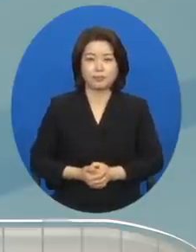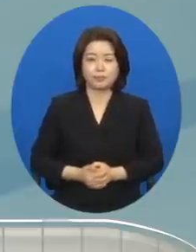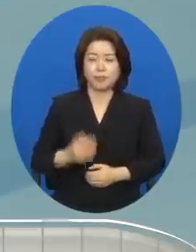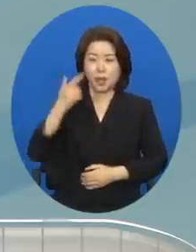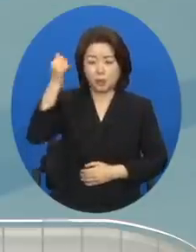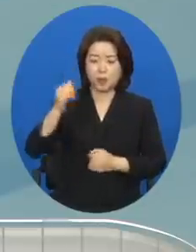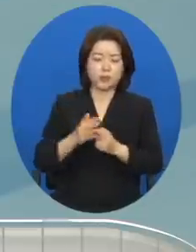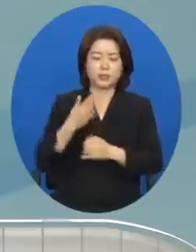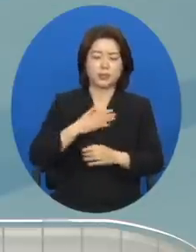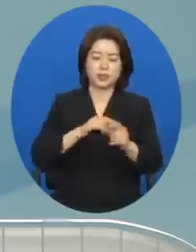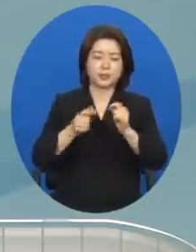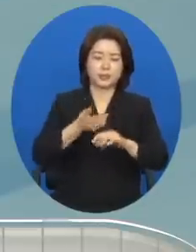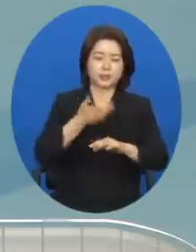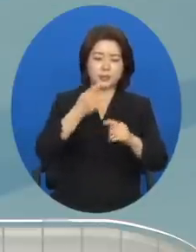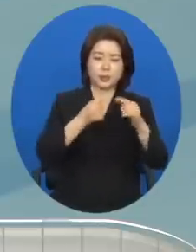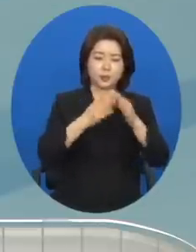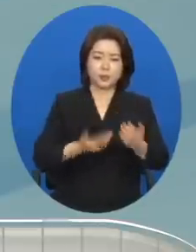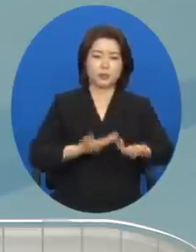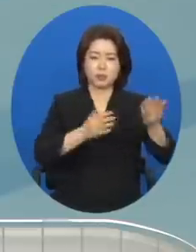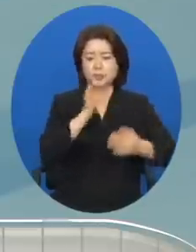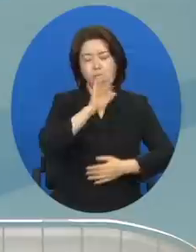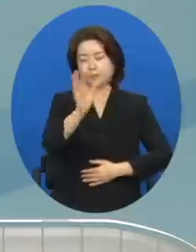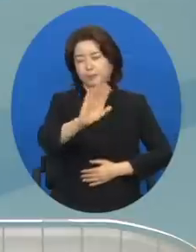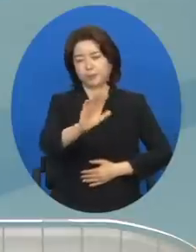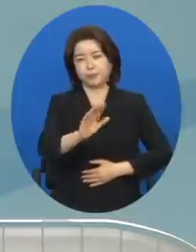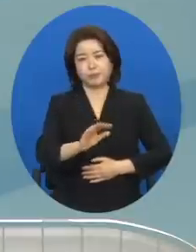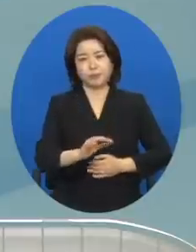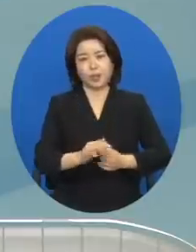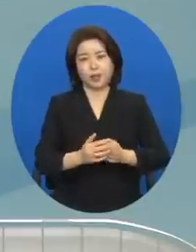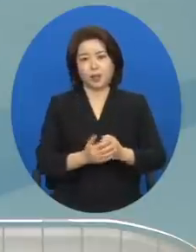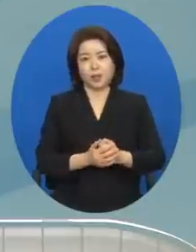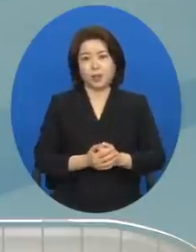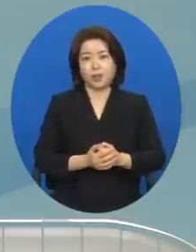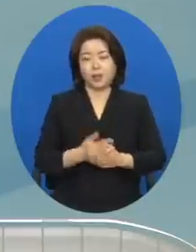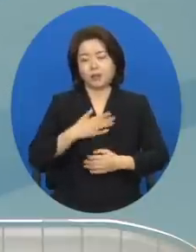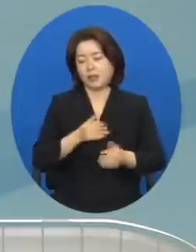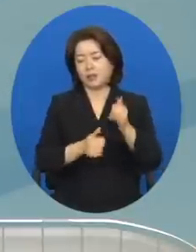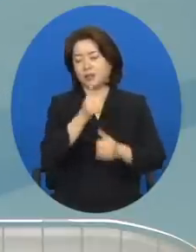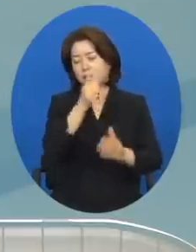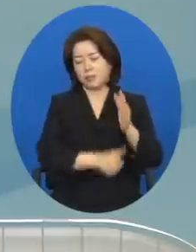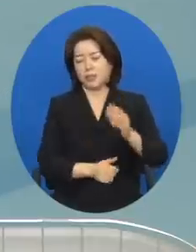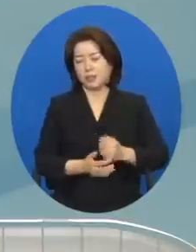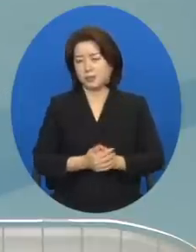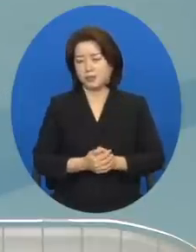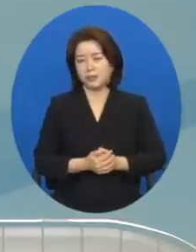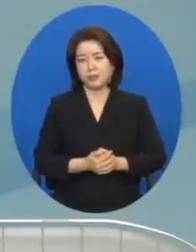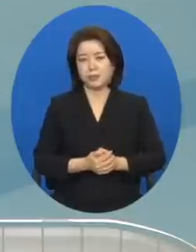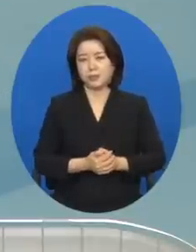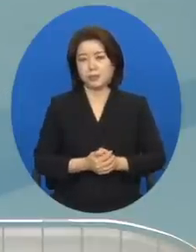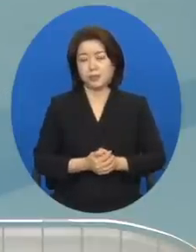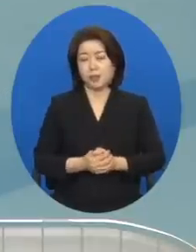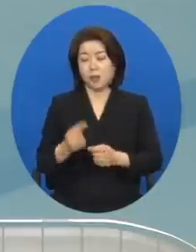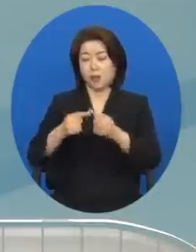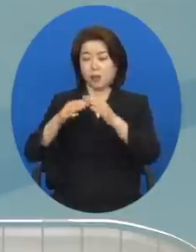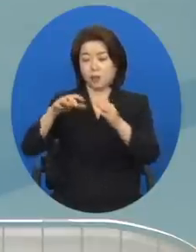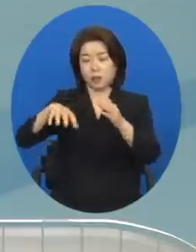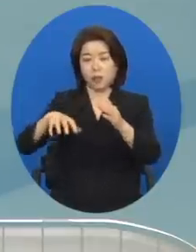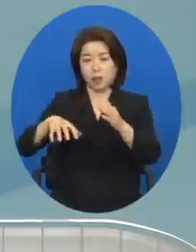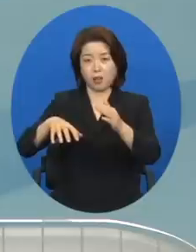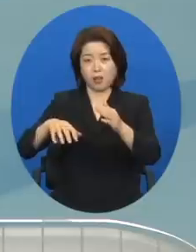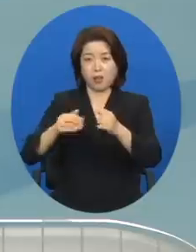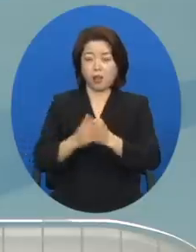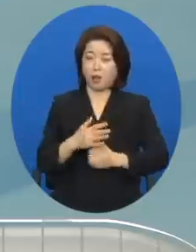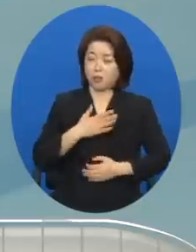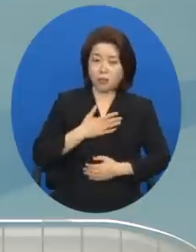목사님, 저 더 이상 교회 봉사 못 하겠어요. 저 시험 들었어요. 교회 안에서